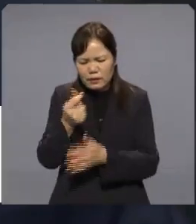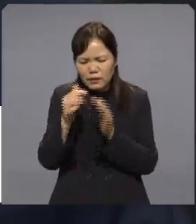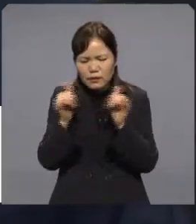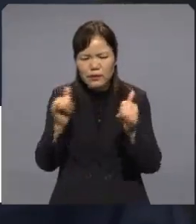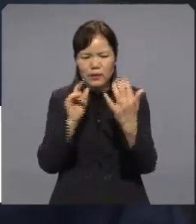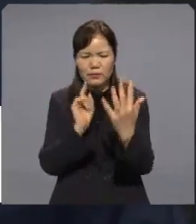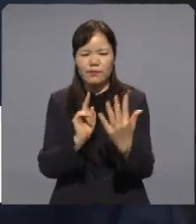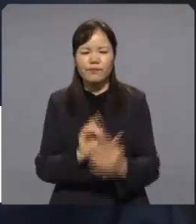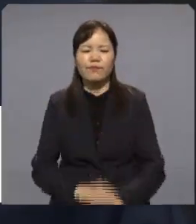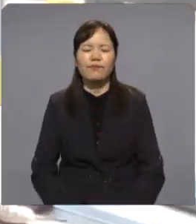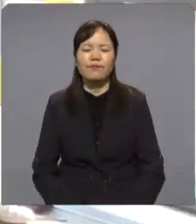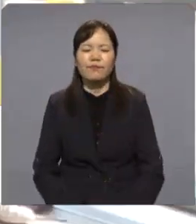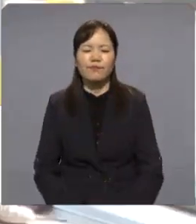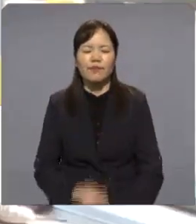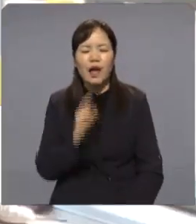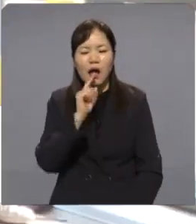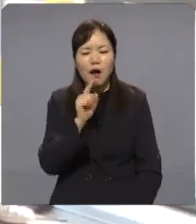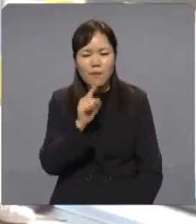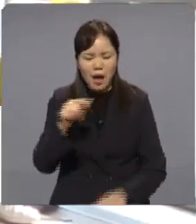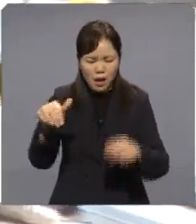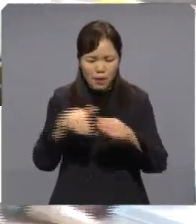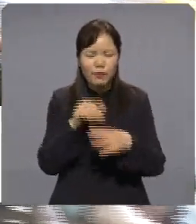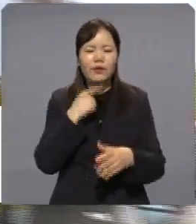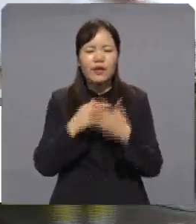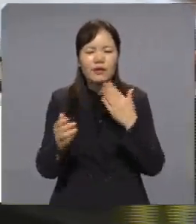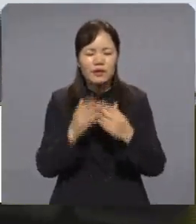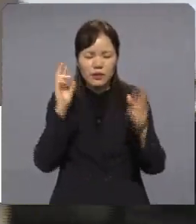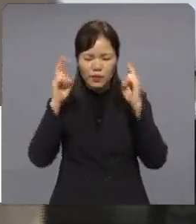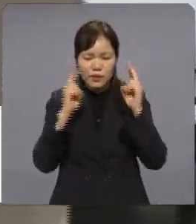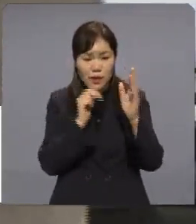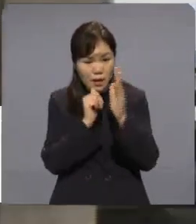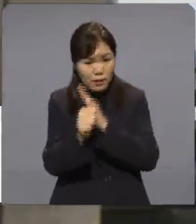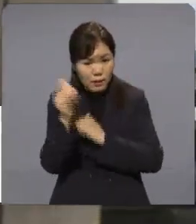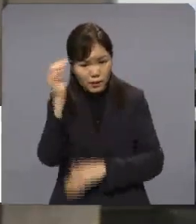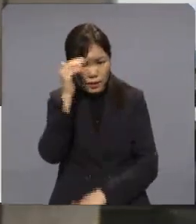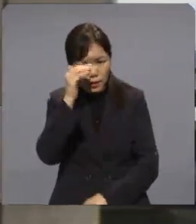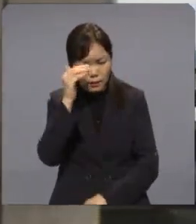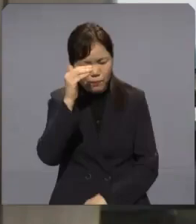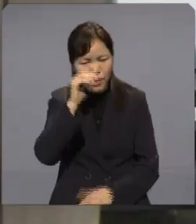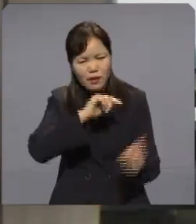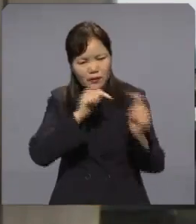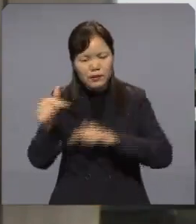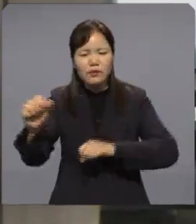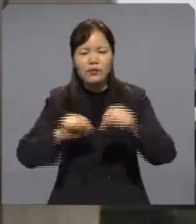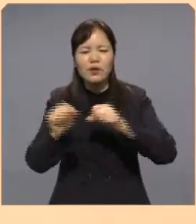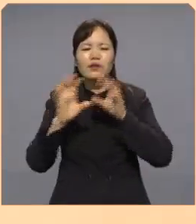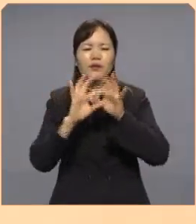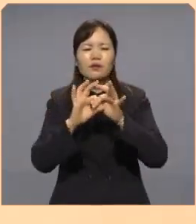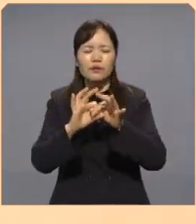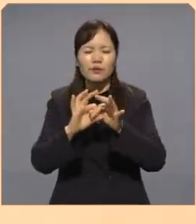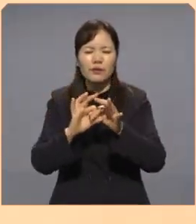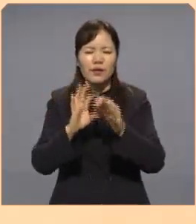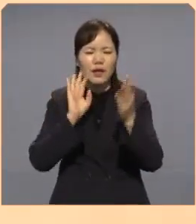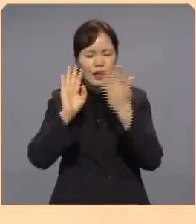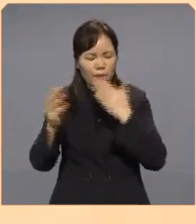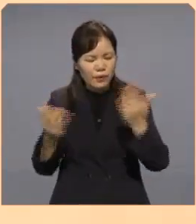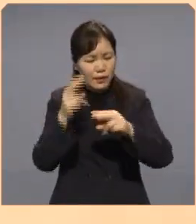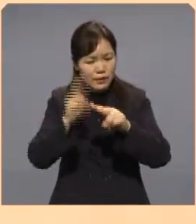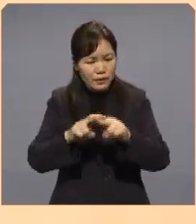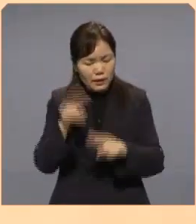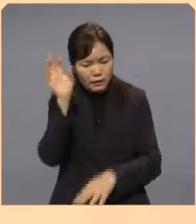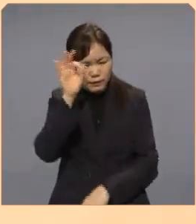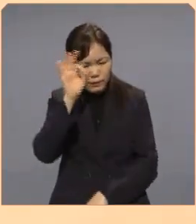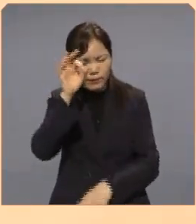대상입니다. 어학과 문화체험, 기업 탐방, 팀 프로젝트 등의 활동을 통한 진로 탐색이 주